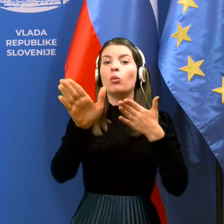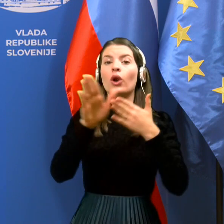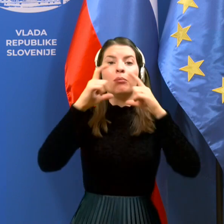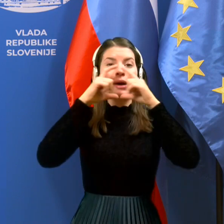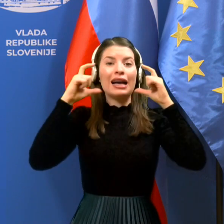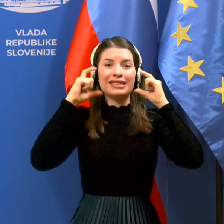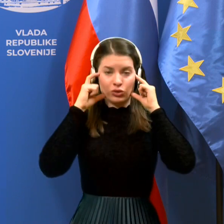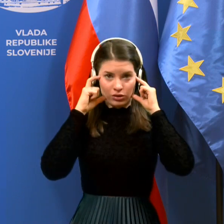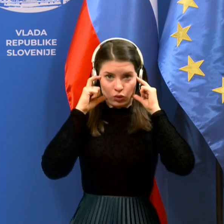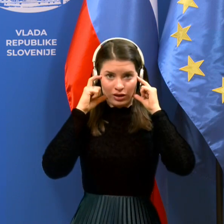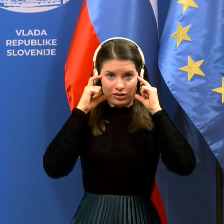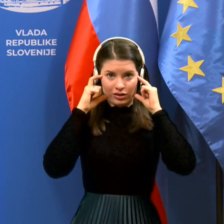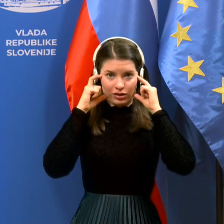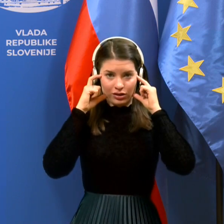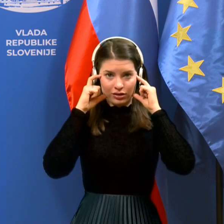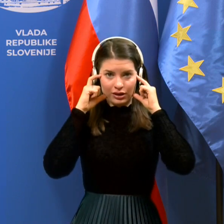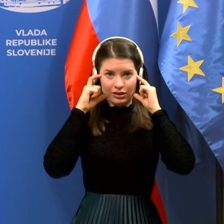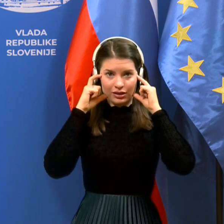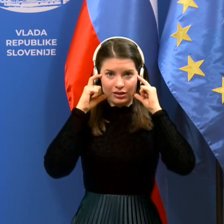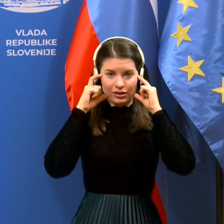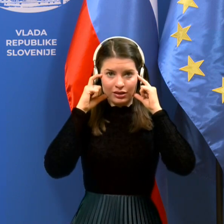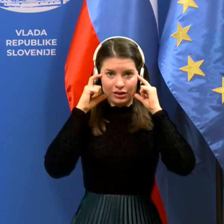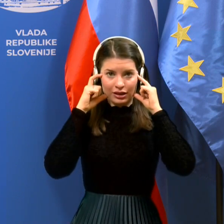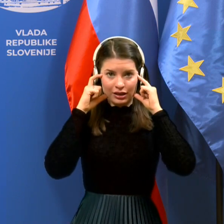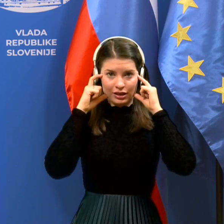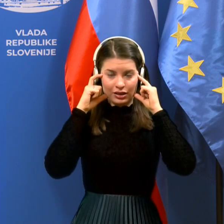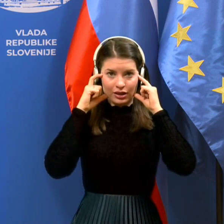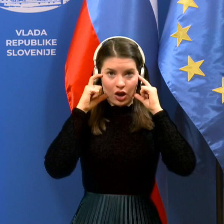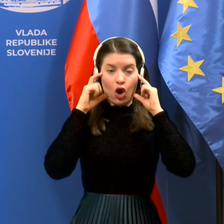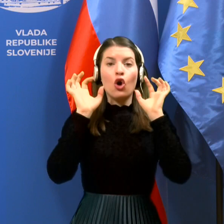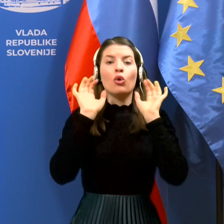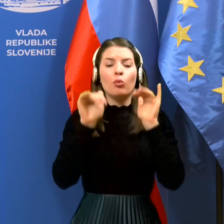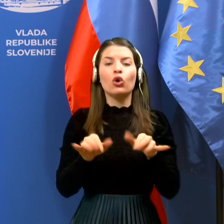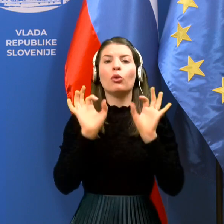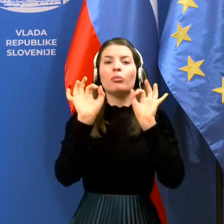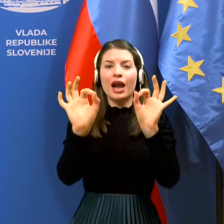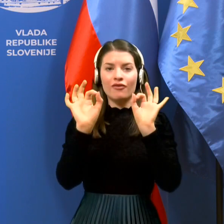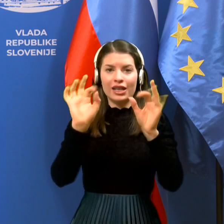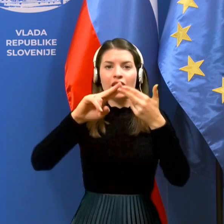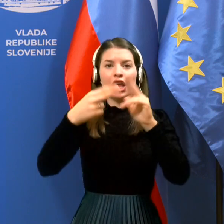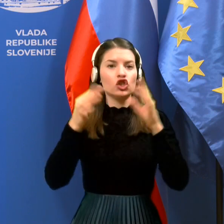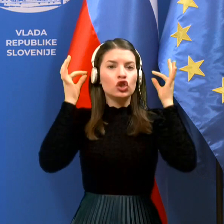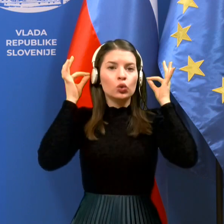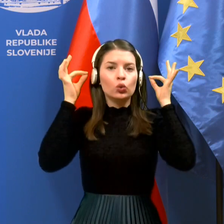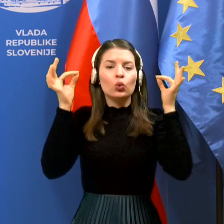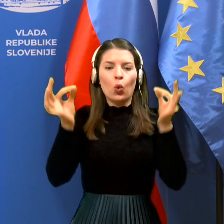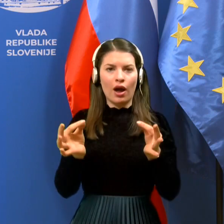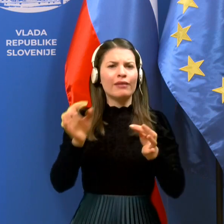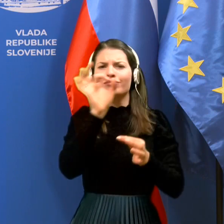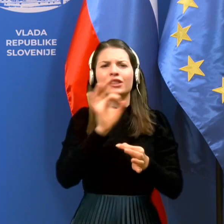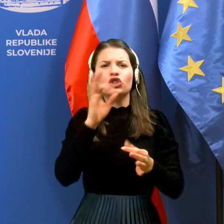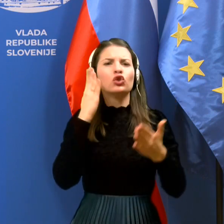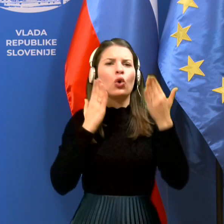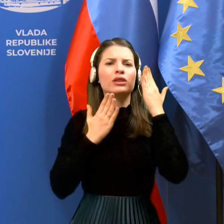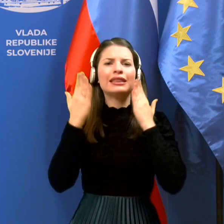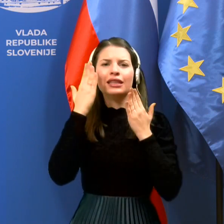ne umaknemo maske drugače, kot da jo primemo za ušesi, ne dotikamo se obraza,